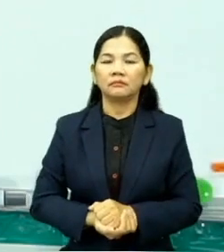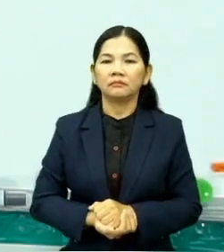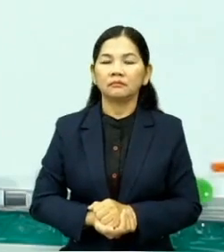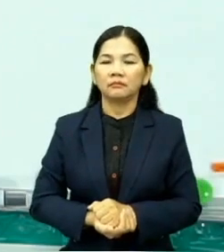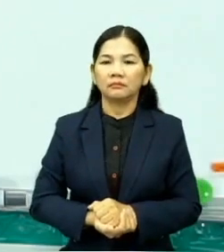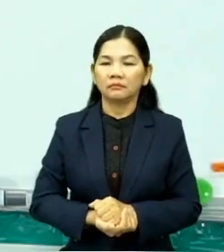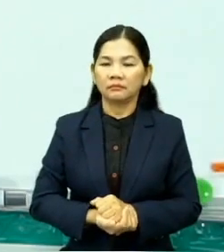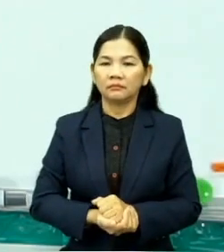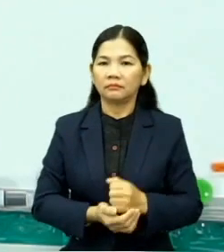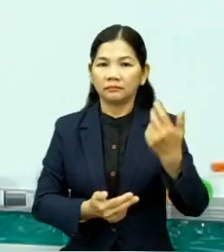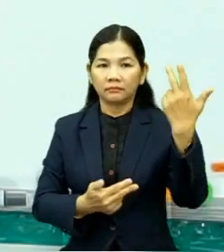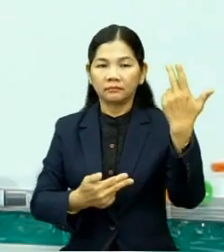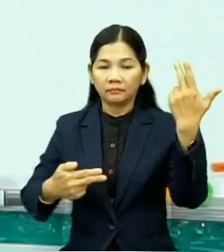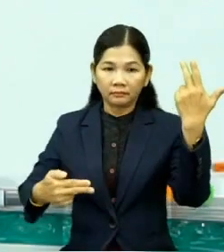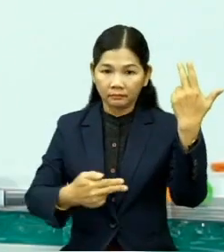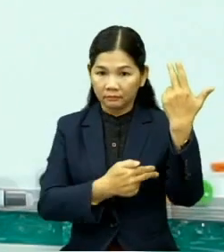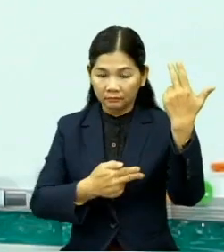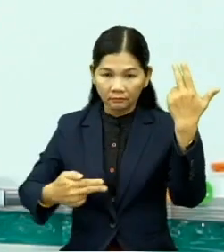ត្រ